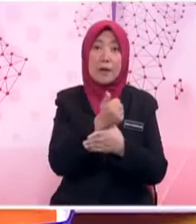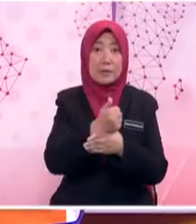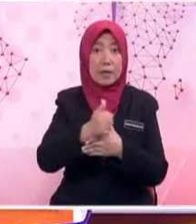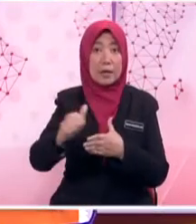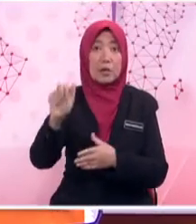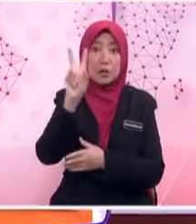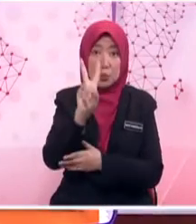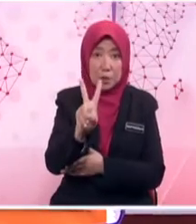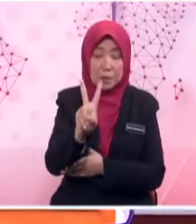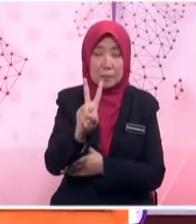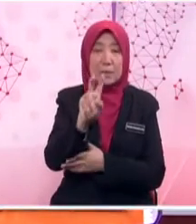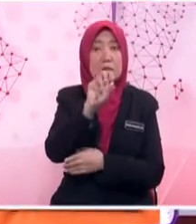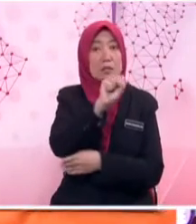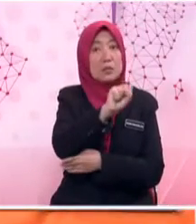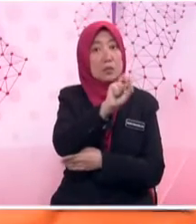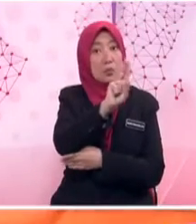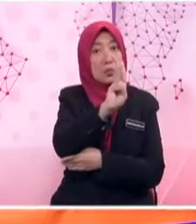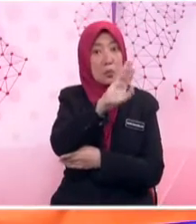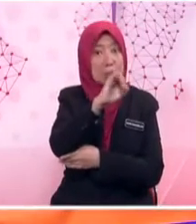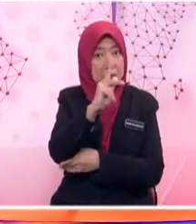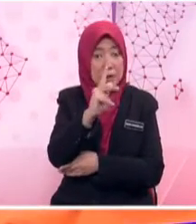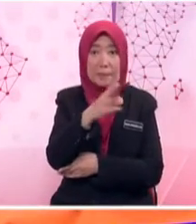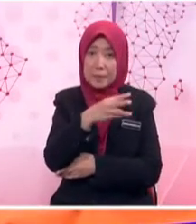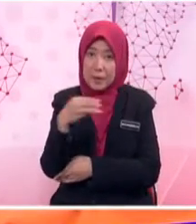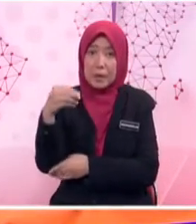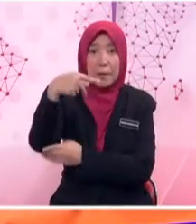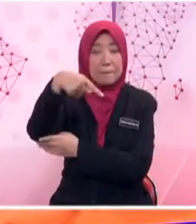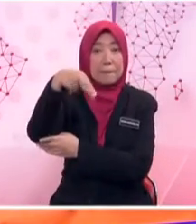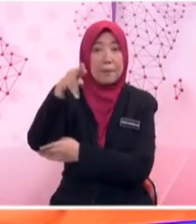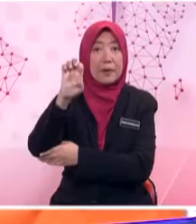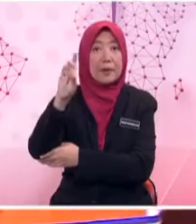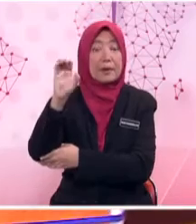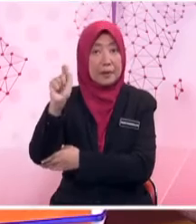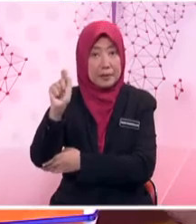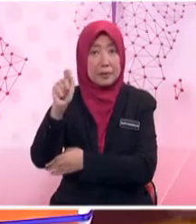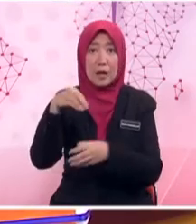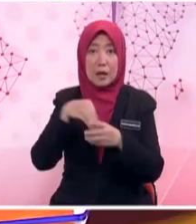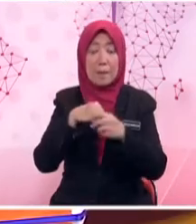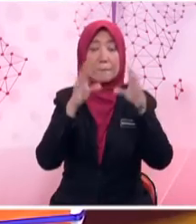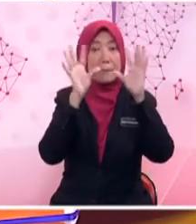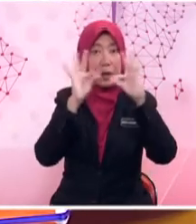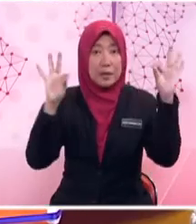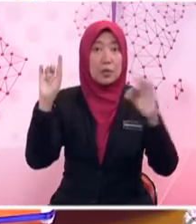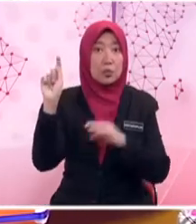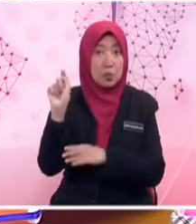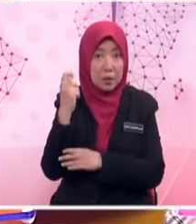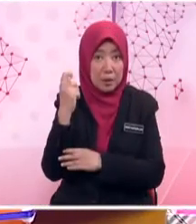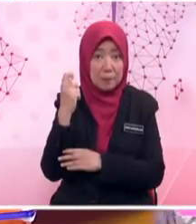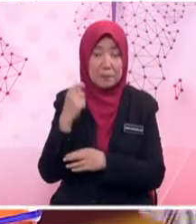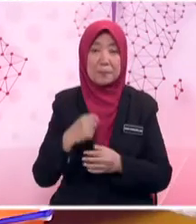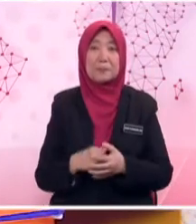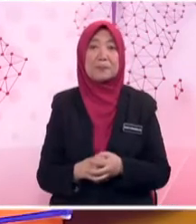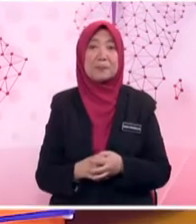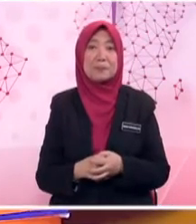predikat dalam satu ayat tunggal ya, cikgu. Okey. Sekarang saya beri peluang kepada Rina pula.